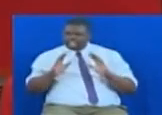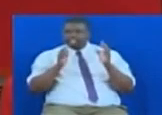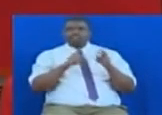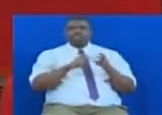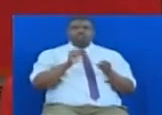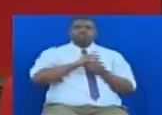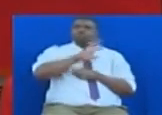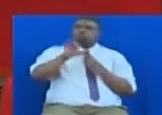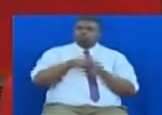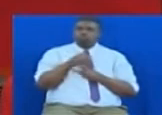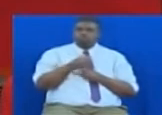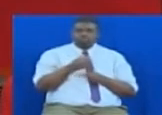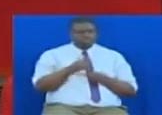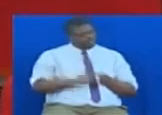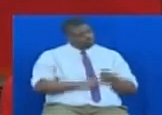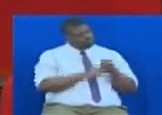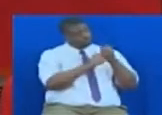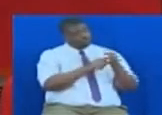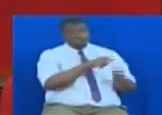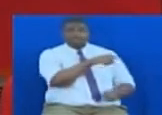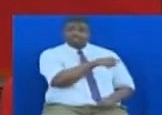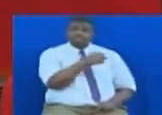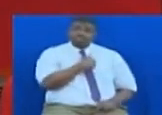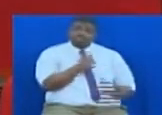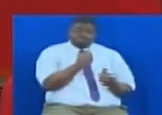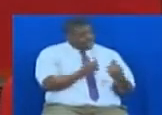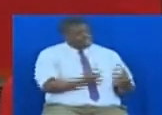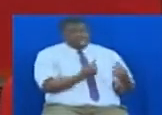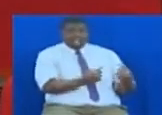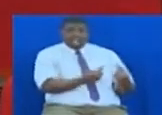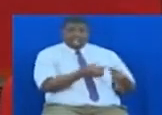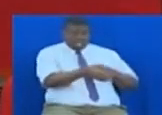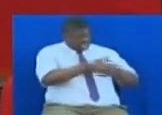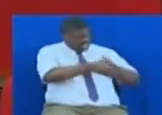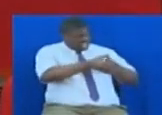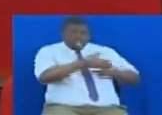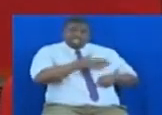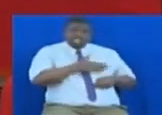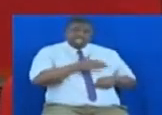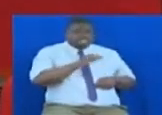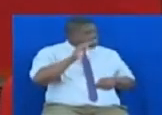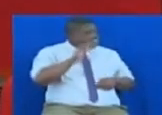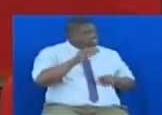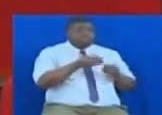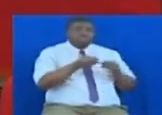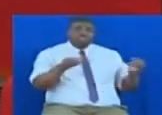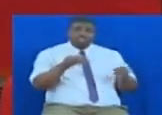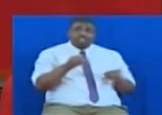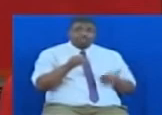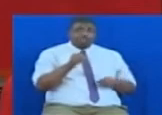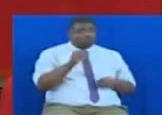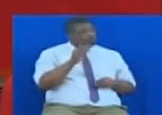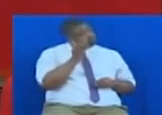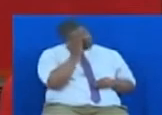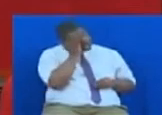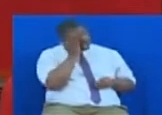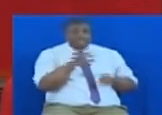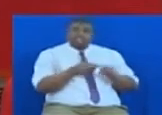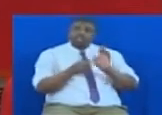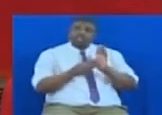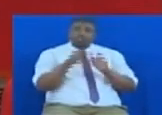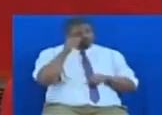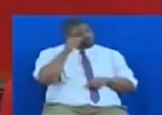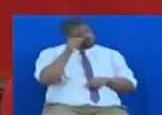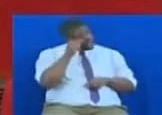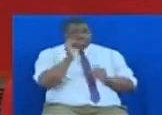Ndio nilikuwa naungana mkono Silinde kwamba hata mimi nashangaa kama jirani yake. Na mimi nilichelewa kulala mpaka 7 nilikuwa sijalala, sikusikia jambo hili.